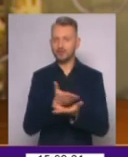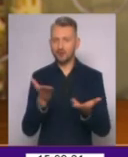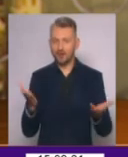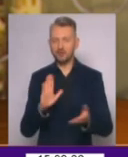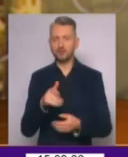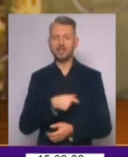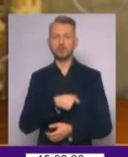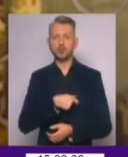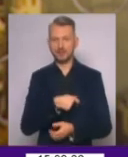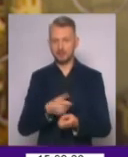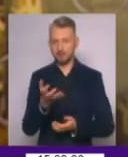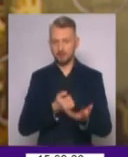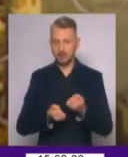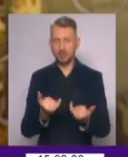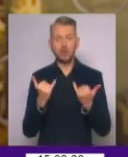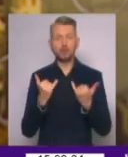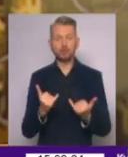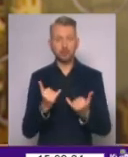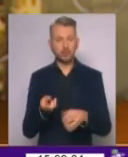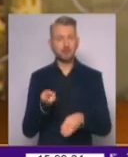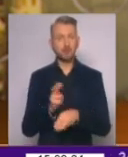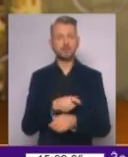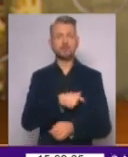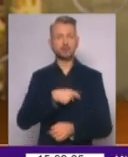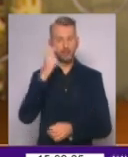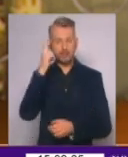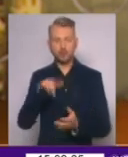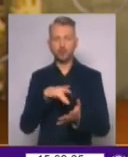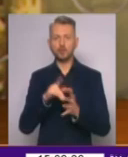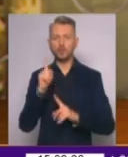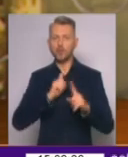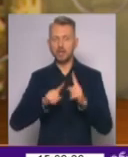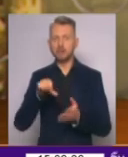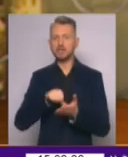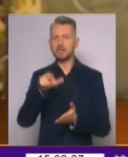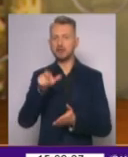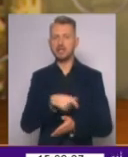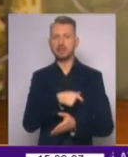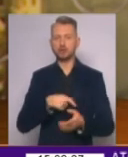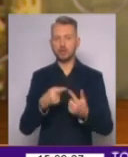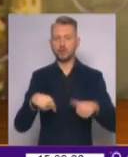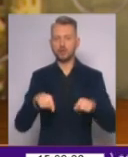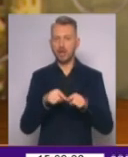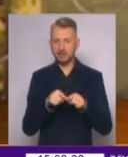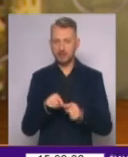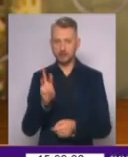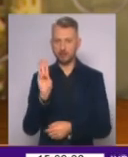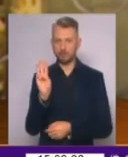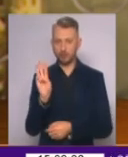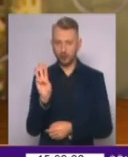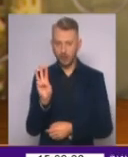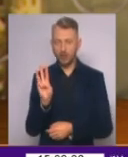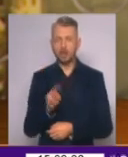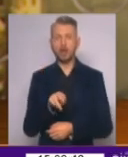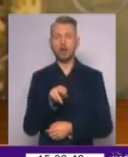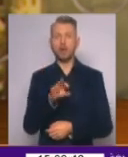депутатської приймальні. Сьогодні до нашої студії завітав депутат Київської міської ради, представник депутатської фракції «Всеукраїнське об'єднання «Свобода»